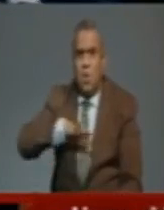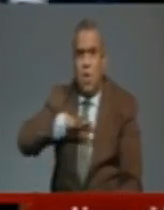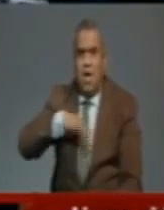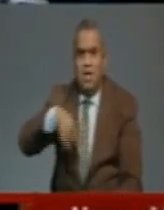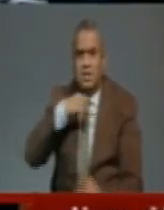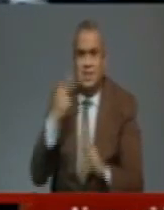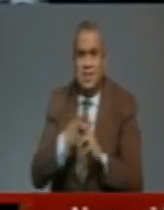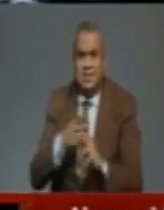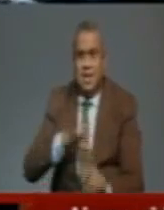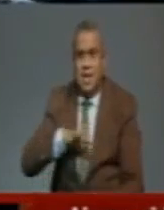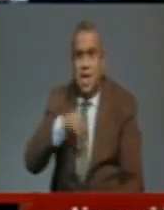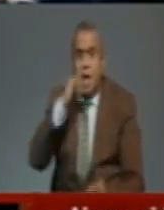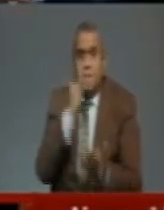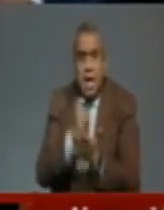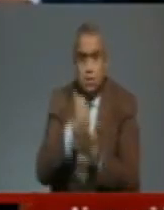خايف.